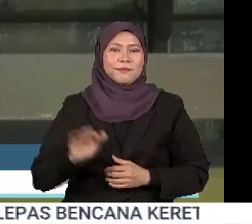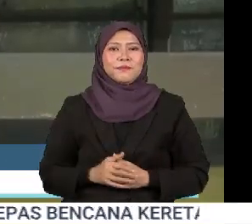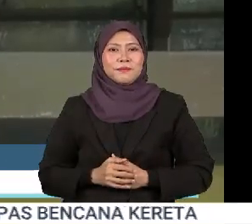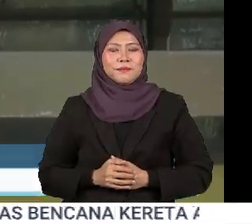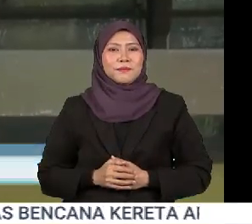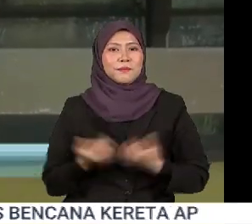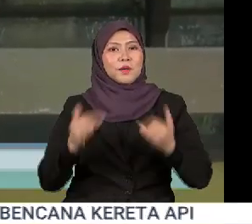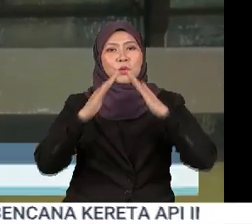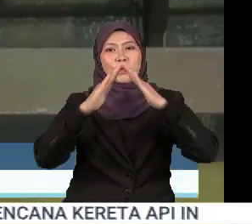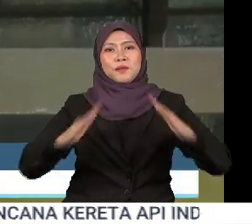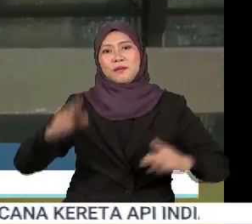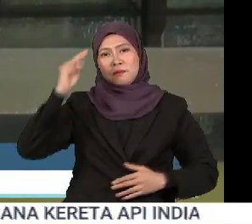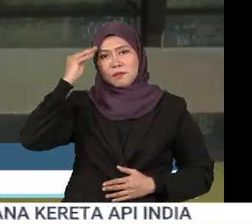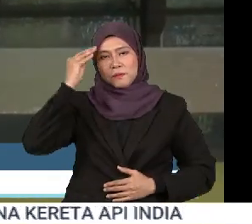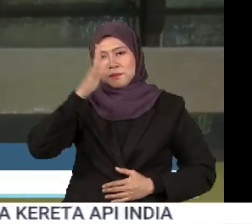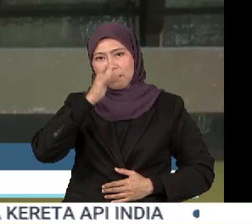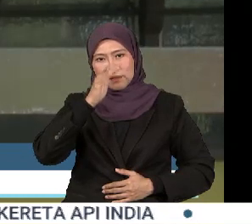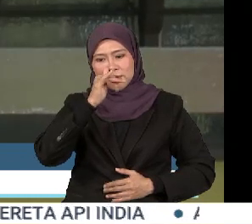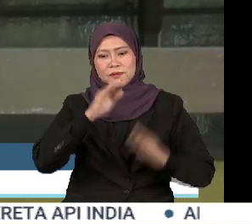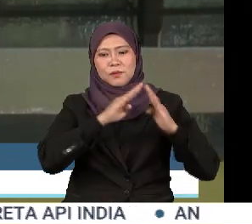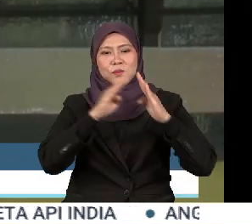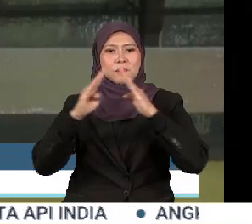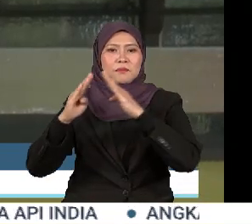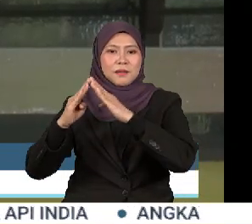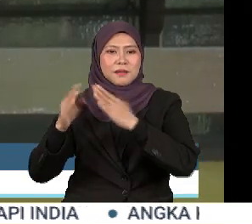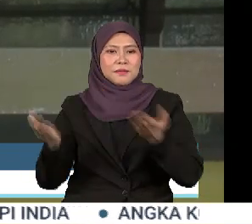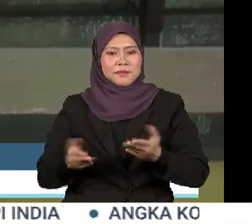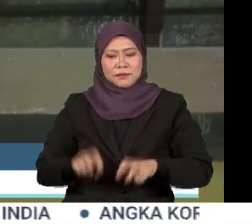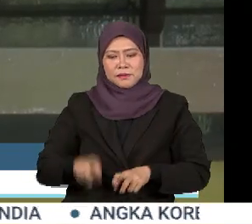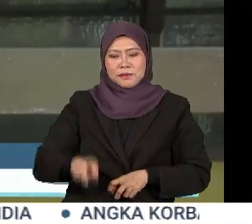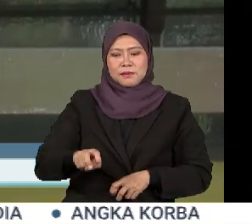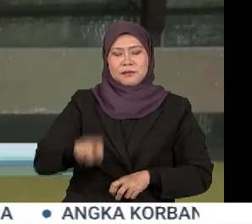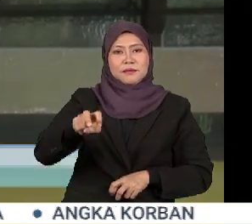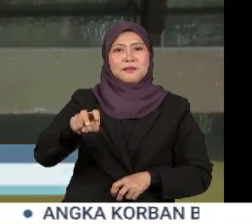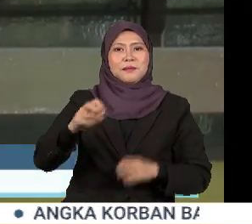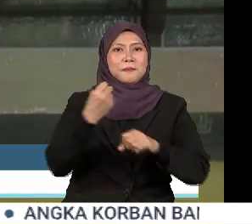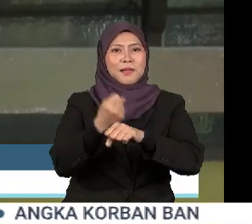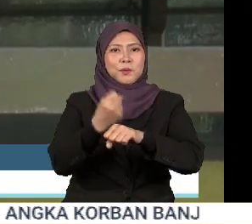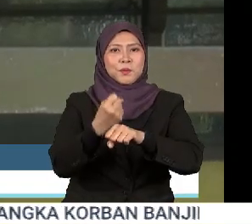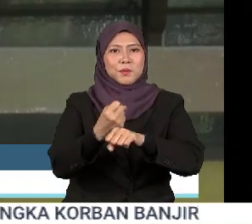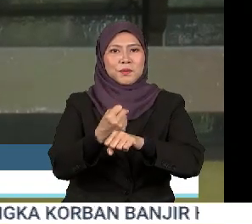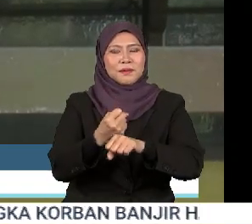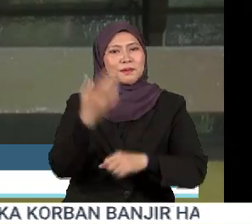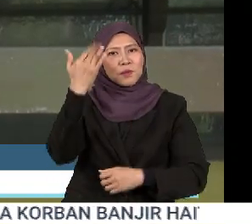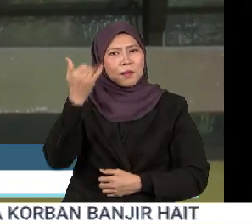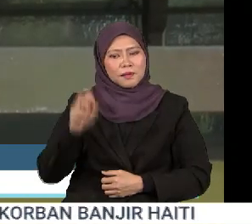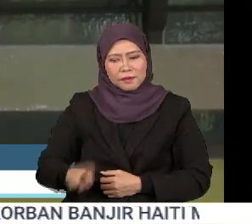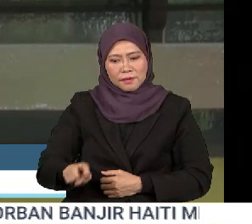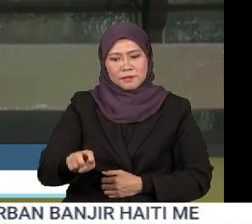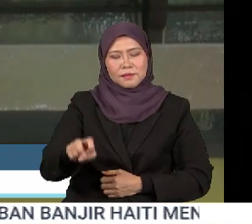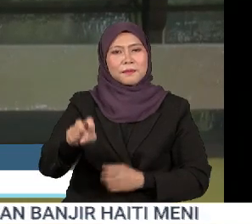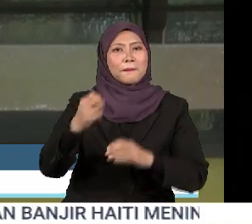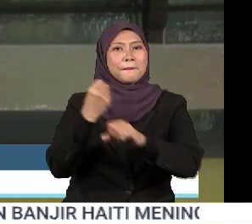dengan rumah Melayu Melaka ialah rumah kayu bertangga batu, yang mana motif pada tangga batu itu